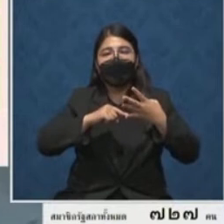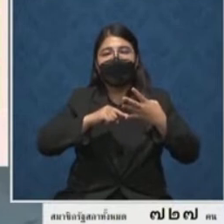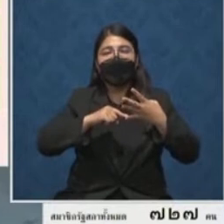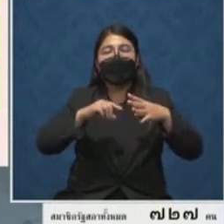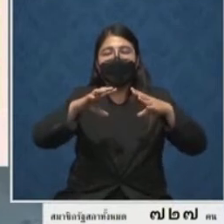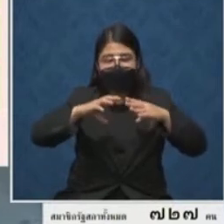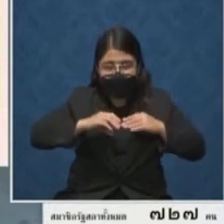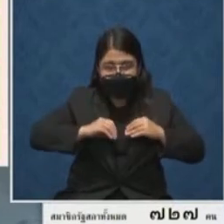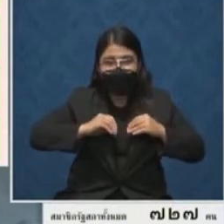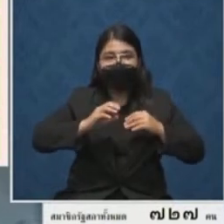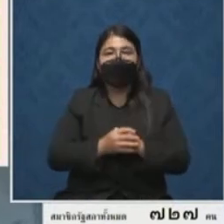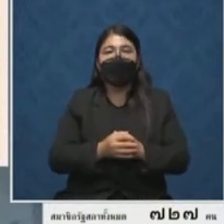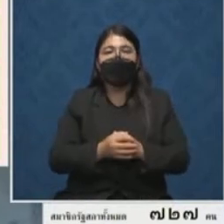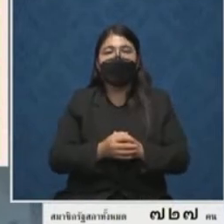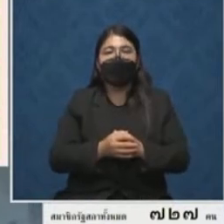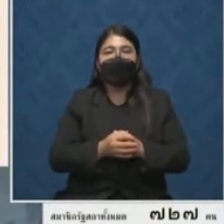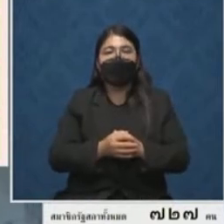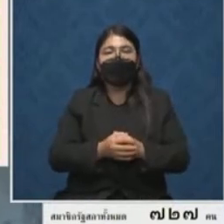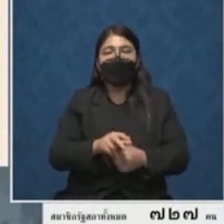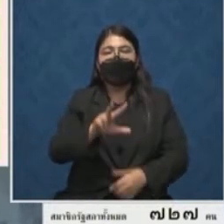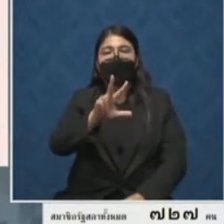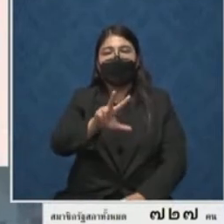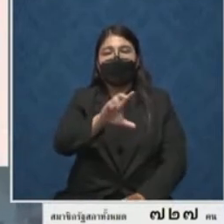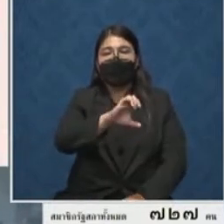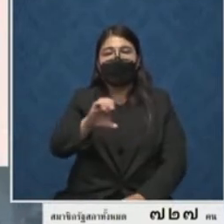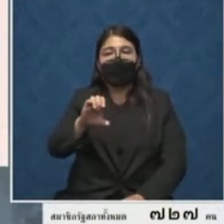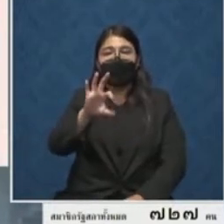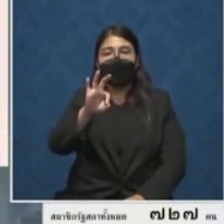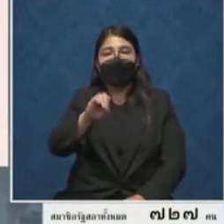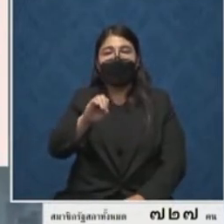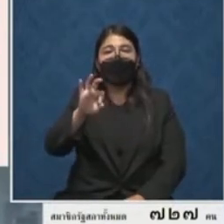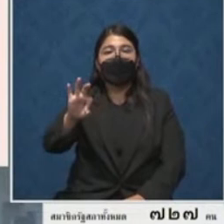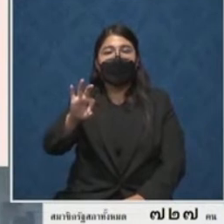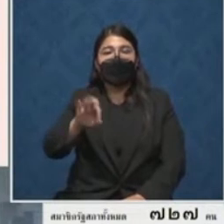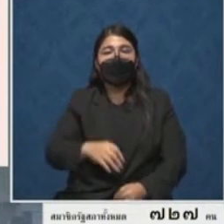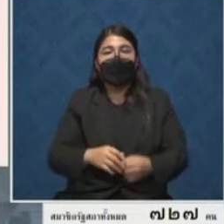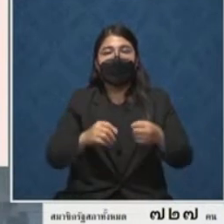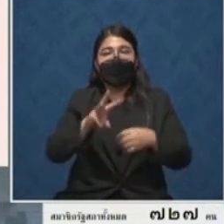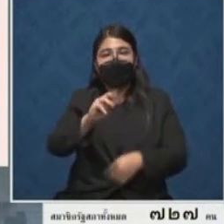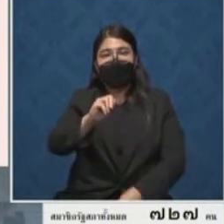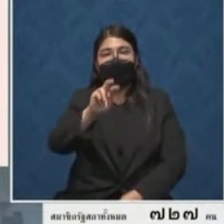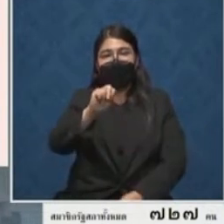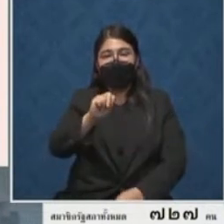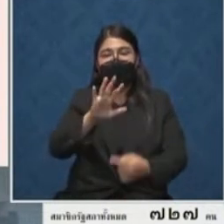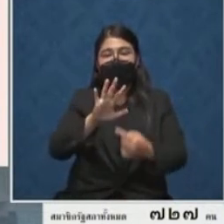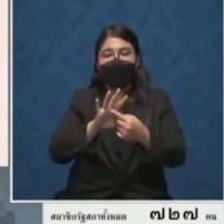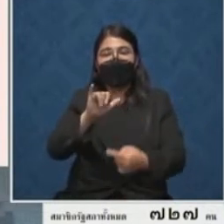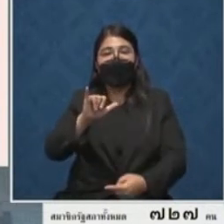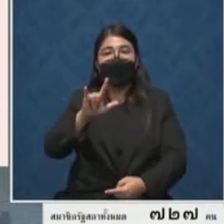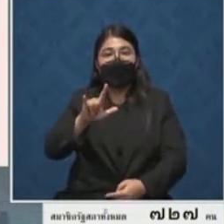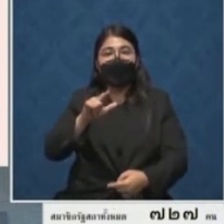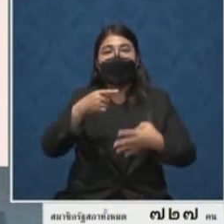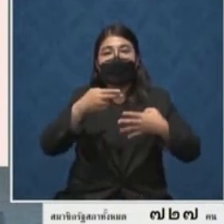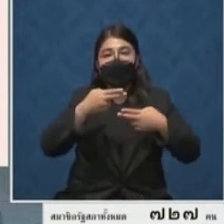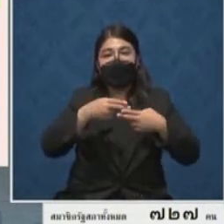399นายมนูลศิวาพิรมรัตน์ 1รับหลักการ2รับหลัก